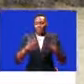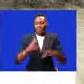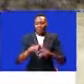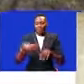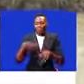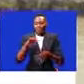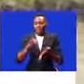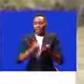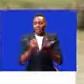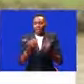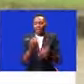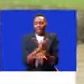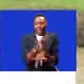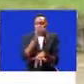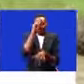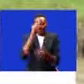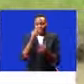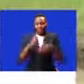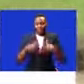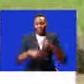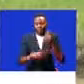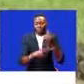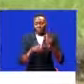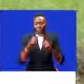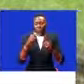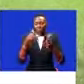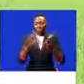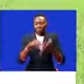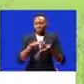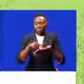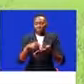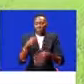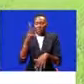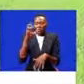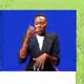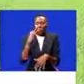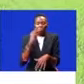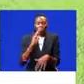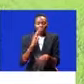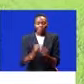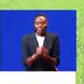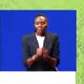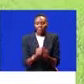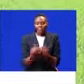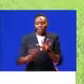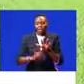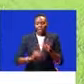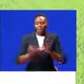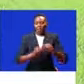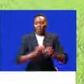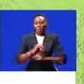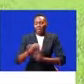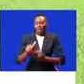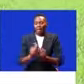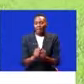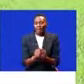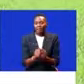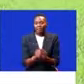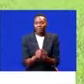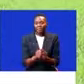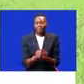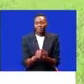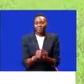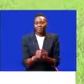wacho ogero inga manyalo biro gengo pi. Ekoro gwenge makono. Ebuwa Mabay County. Koro gichandwok